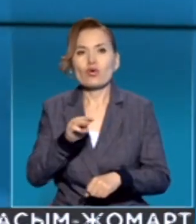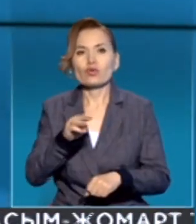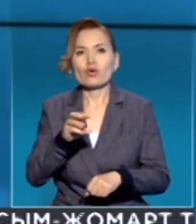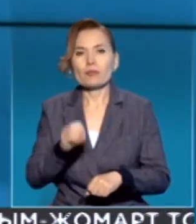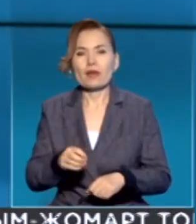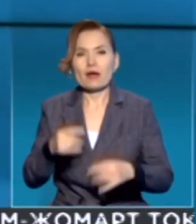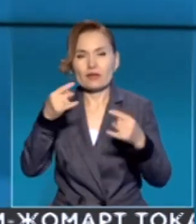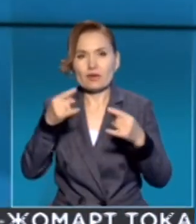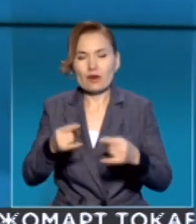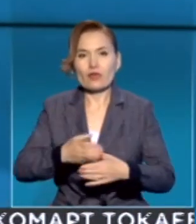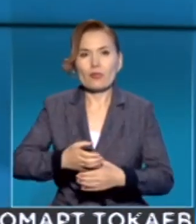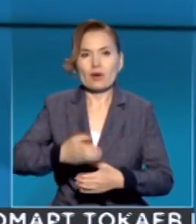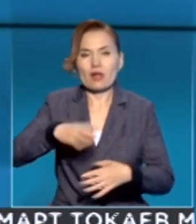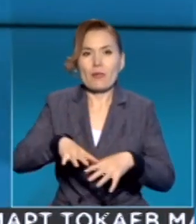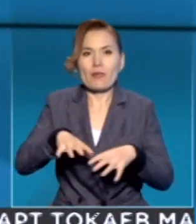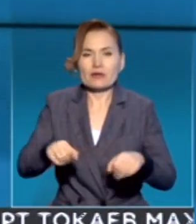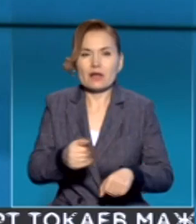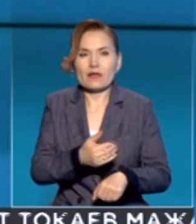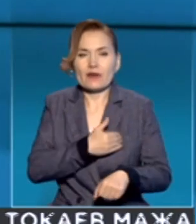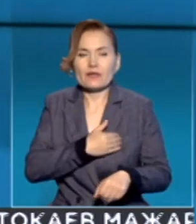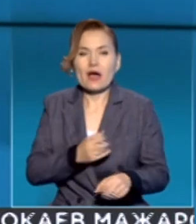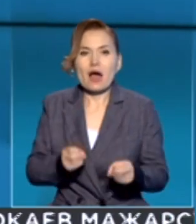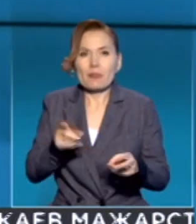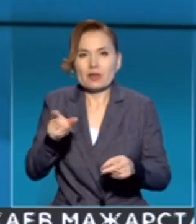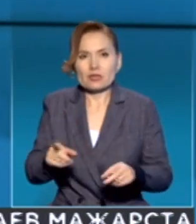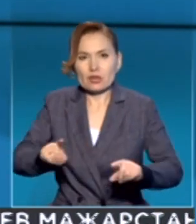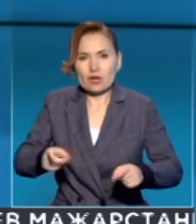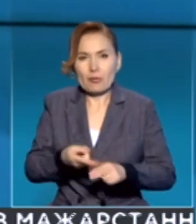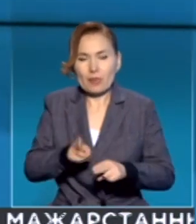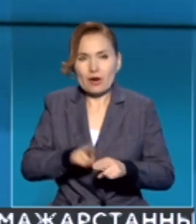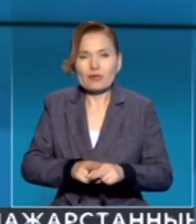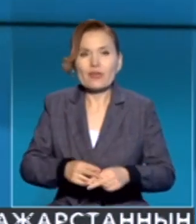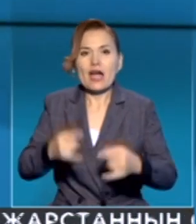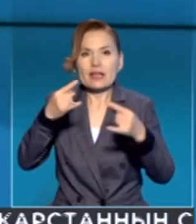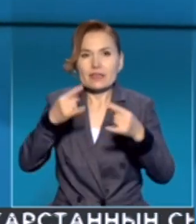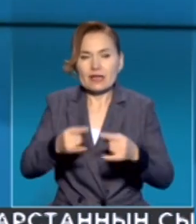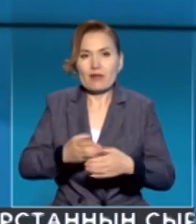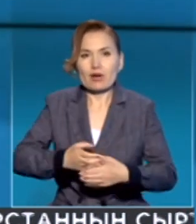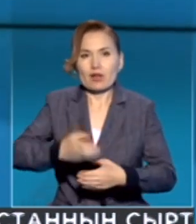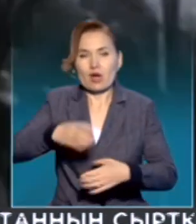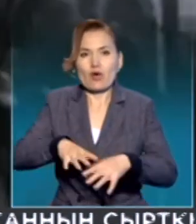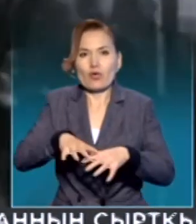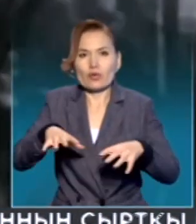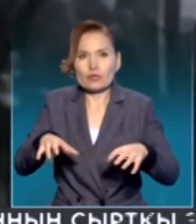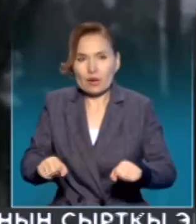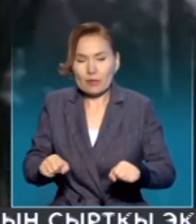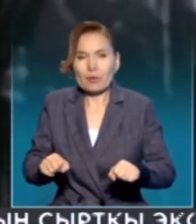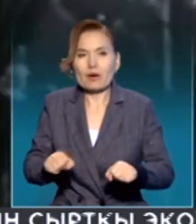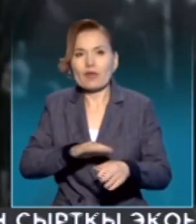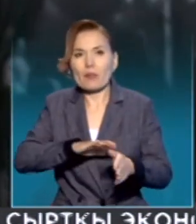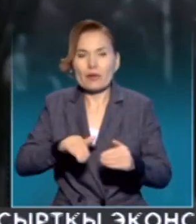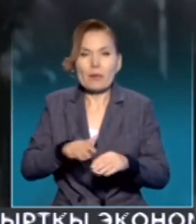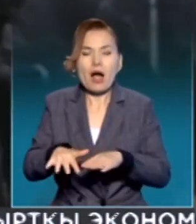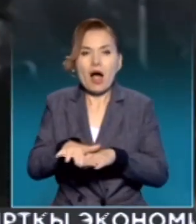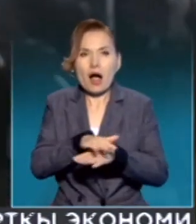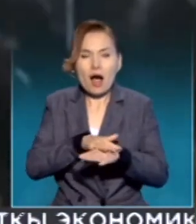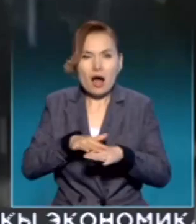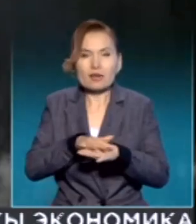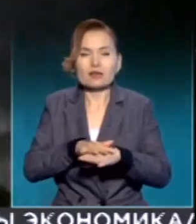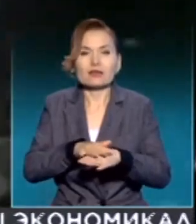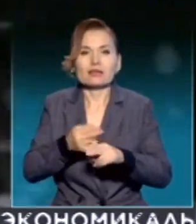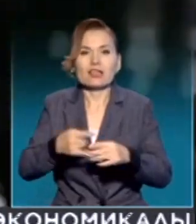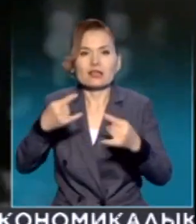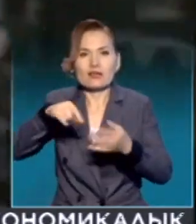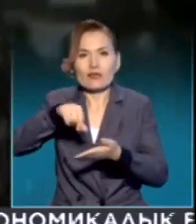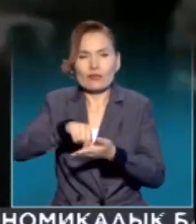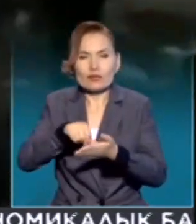болған азамат ұсталды. Ол стратегиялық нысан арқылы телеарналарға бақылау орнатып, халықты көшеге шығуға үгіттемек болған. Жалпы қазір